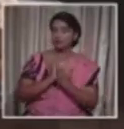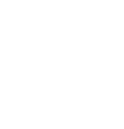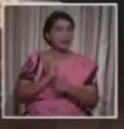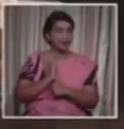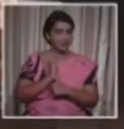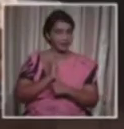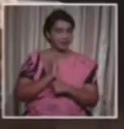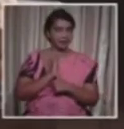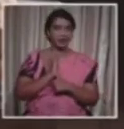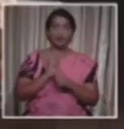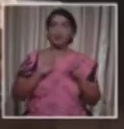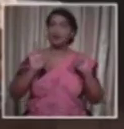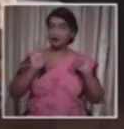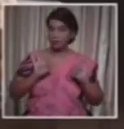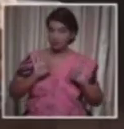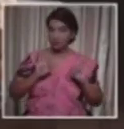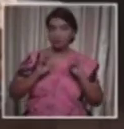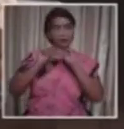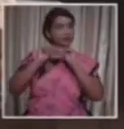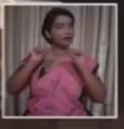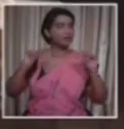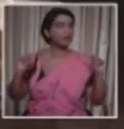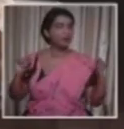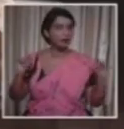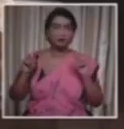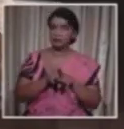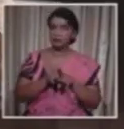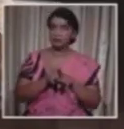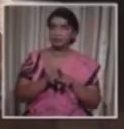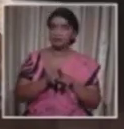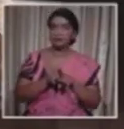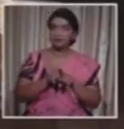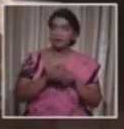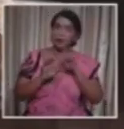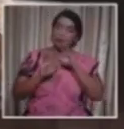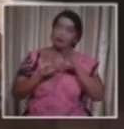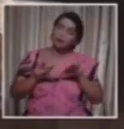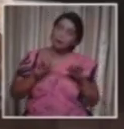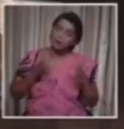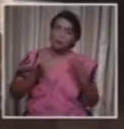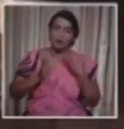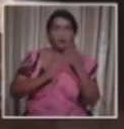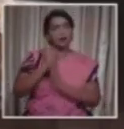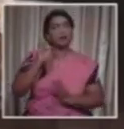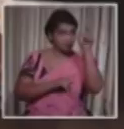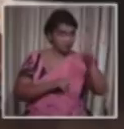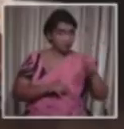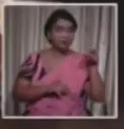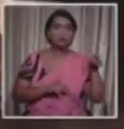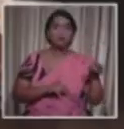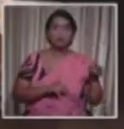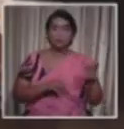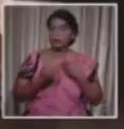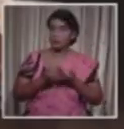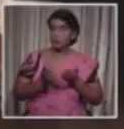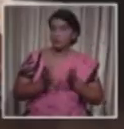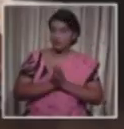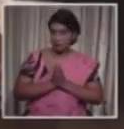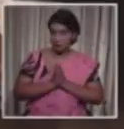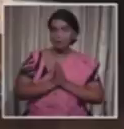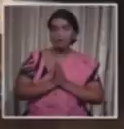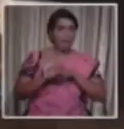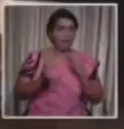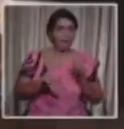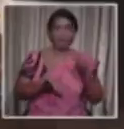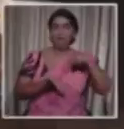පනතේ 6 වගන්තිය ප්‍රකාරව ඕනෑම මන්ත්‍රීවරයෙකු තම ආසනයෙන්